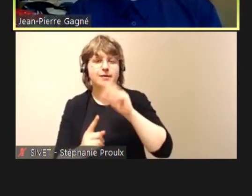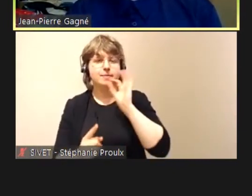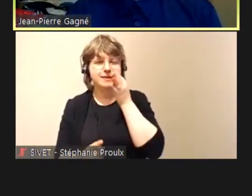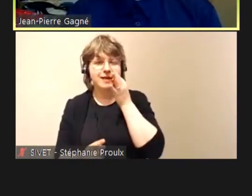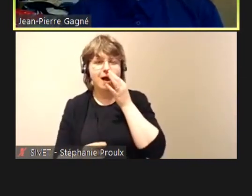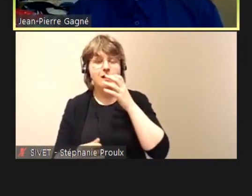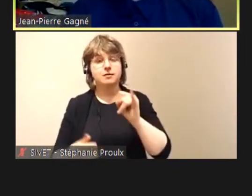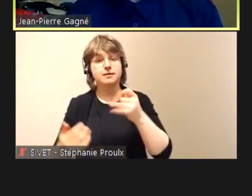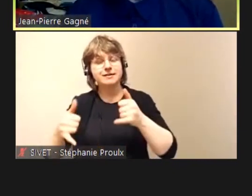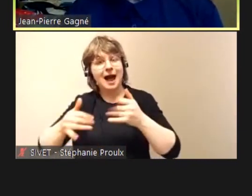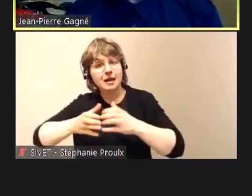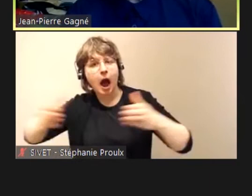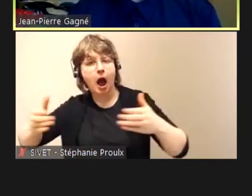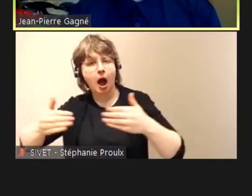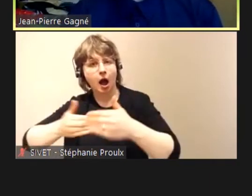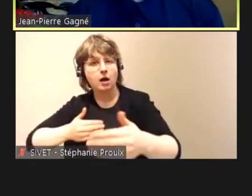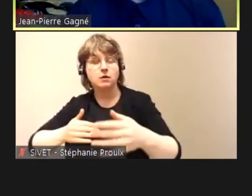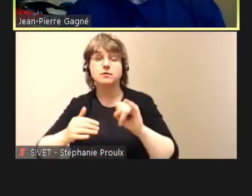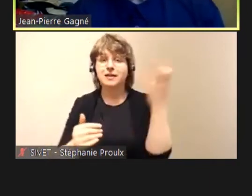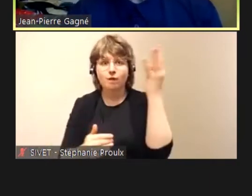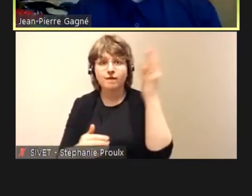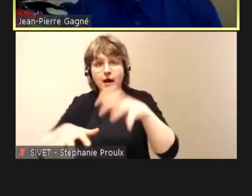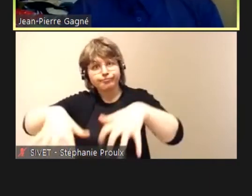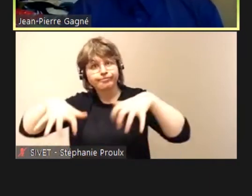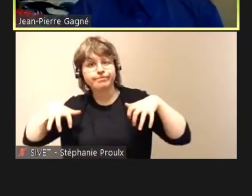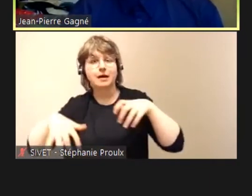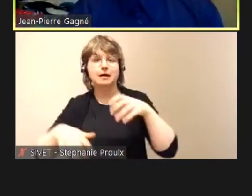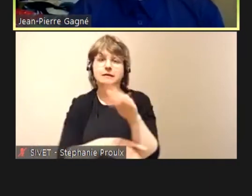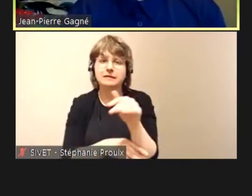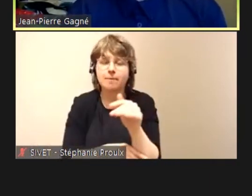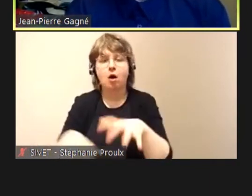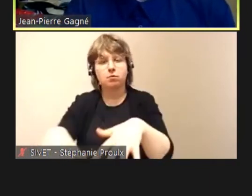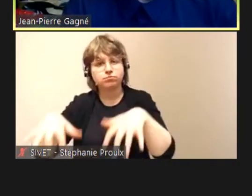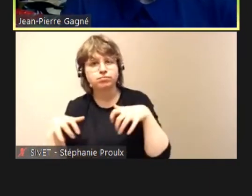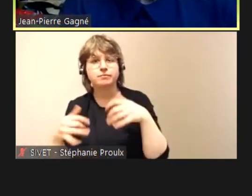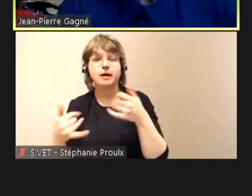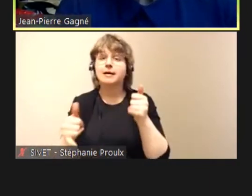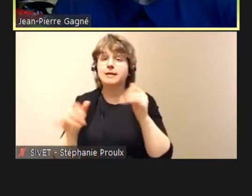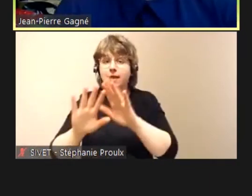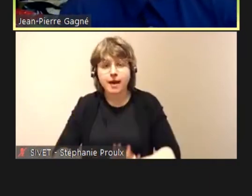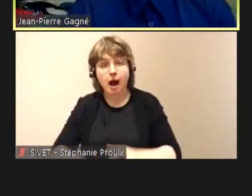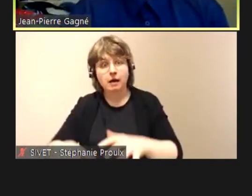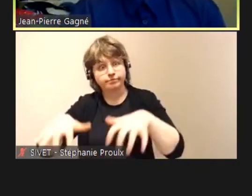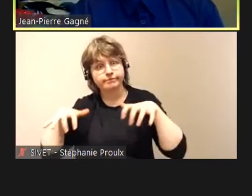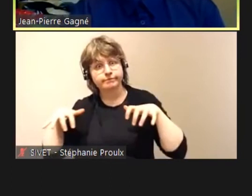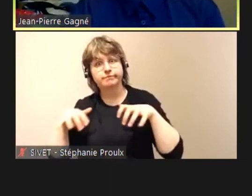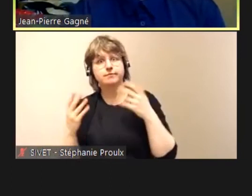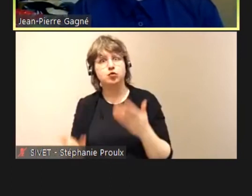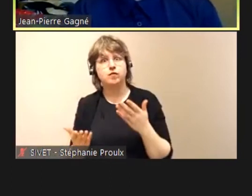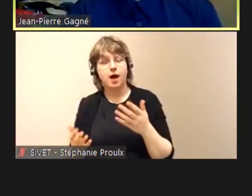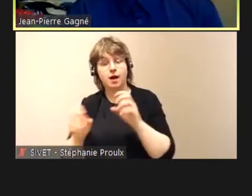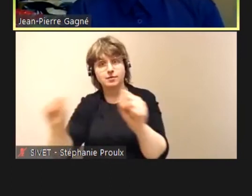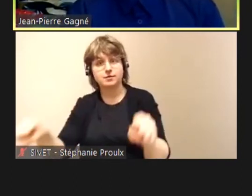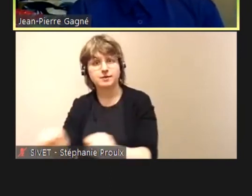des grandes surfaces, comme quand on va à une conférence ou à un cinéma ou à une salle de théâtre. Alors, des fois ces systèmes-là